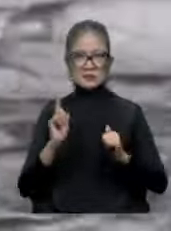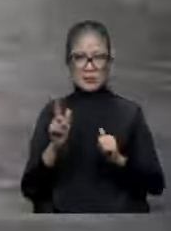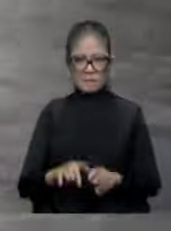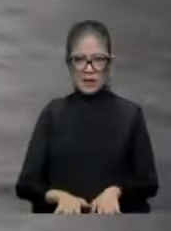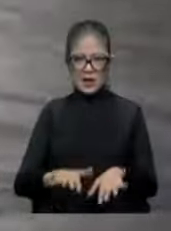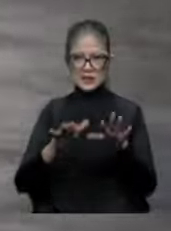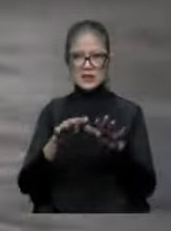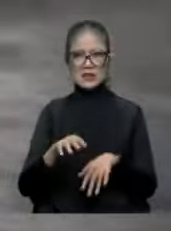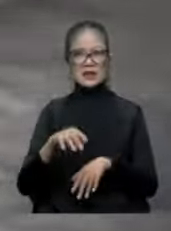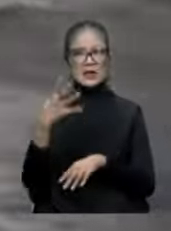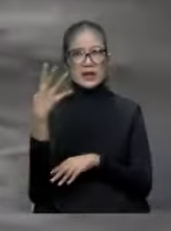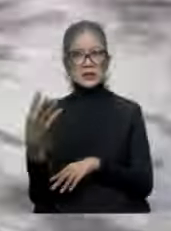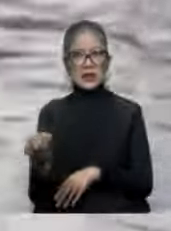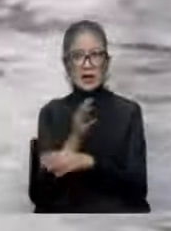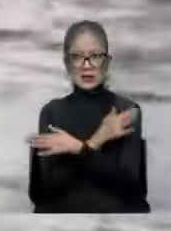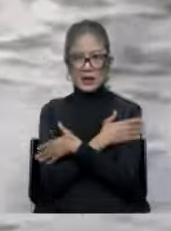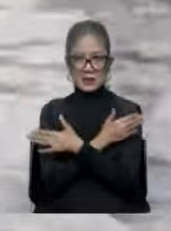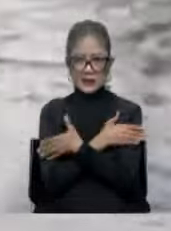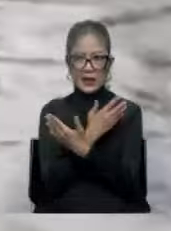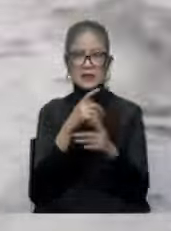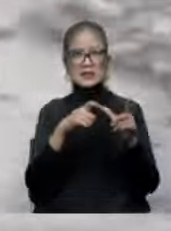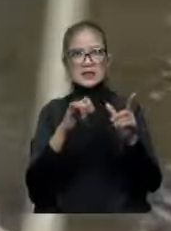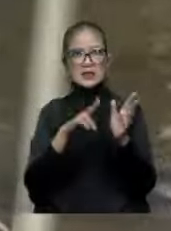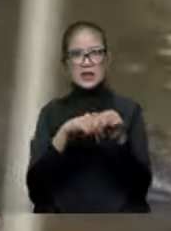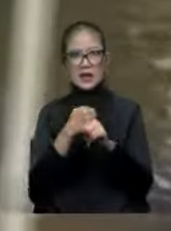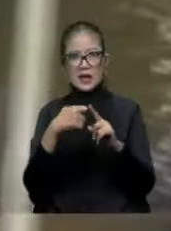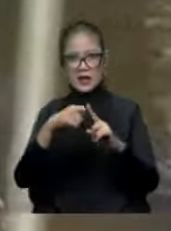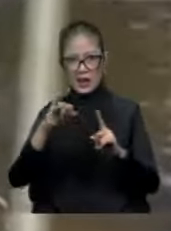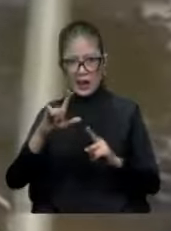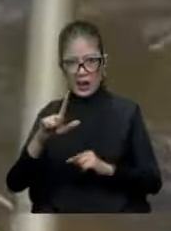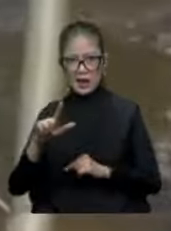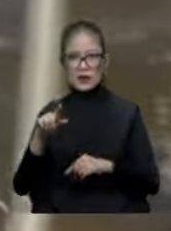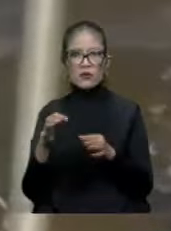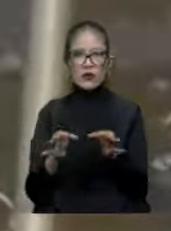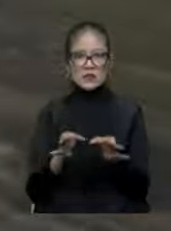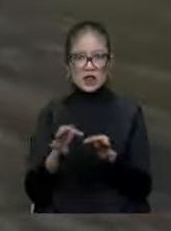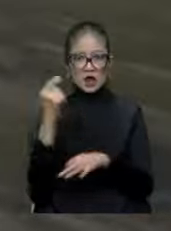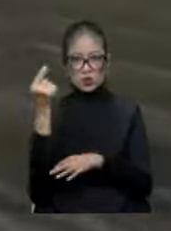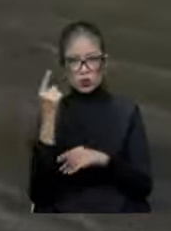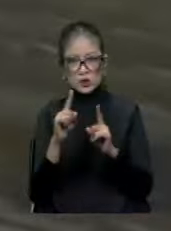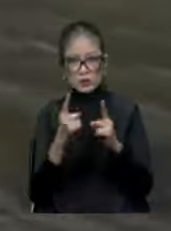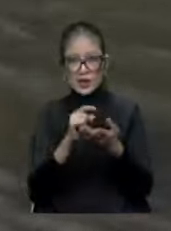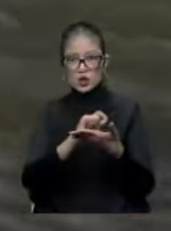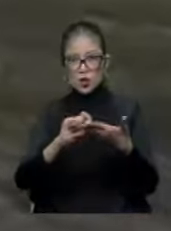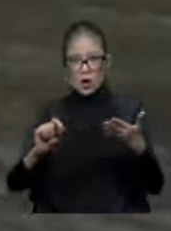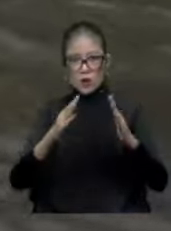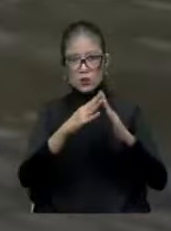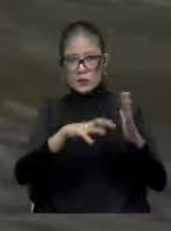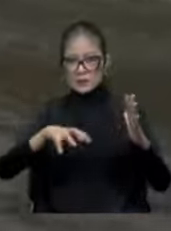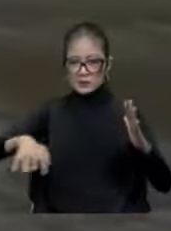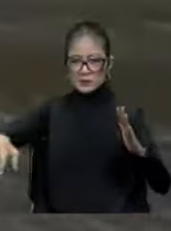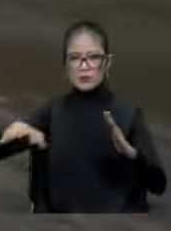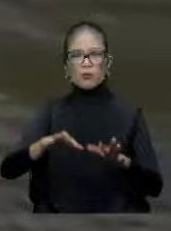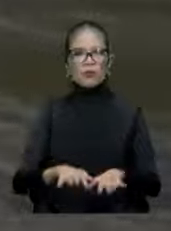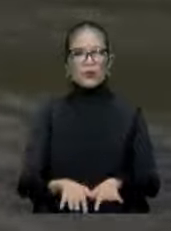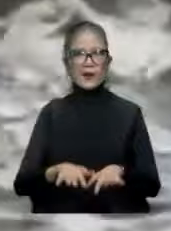di Kabupaten Aceh Singkil. Sejumlah fasilitas umum, akses jalan, belasan sekolah, dan permukiman penduduk tergenang dengan ketinggian